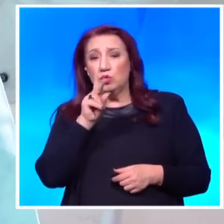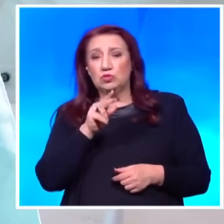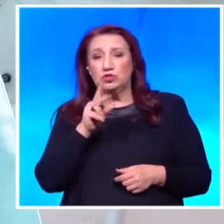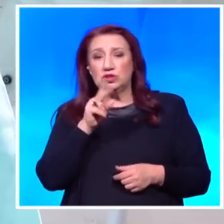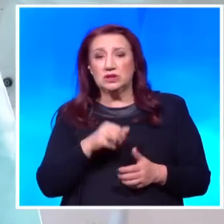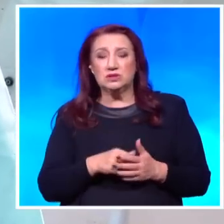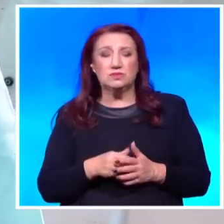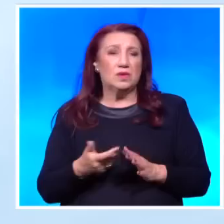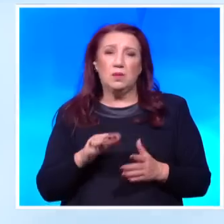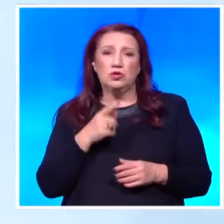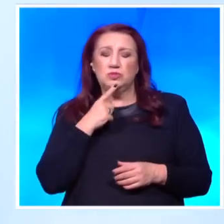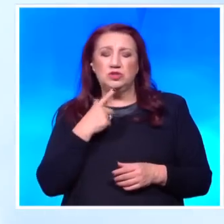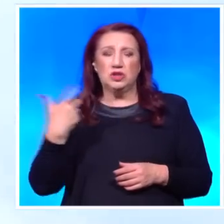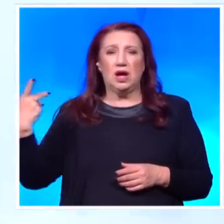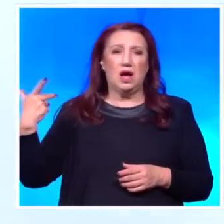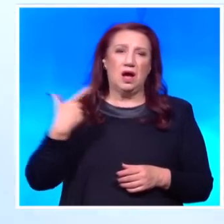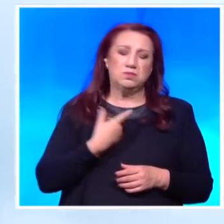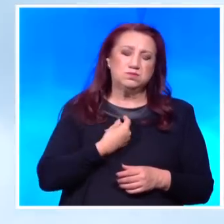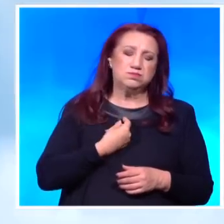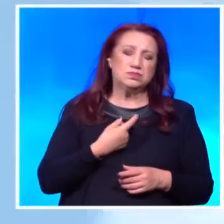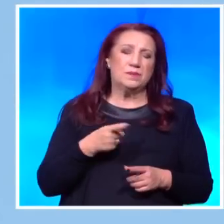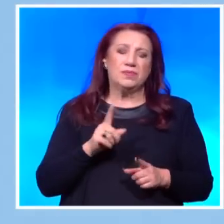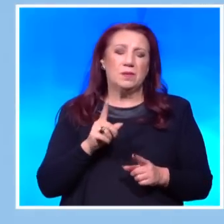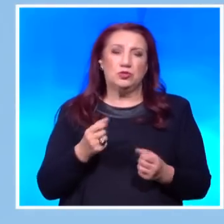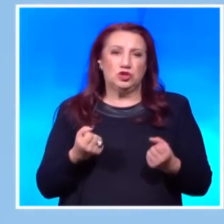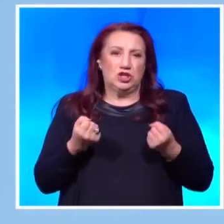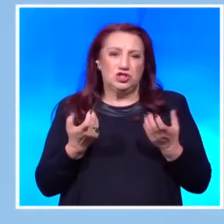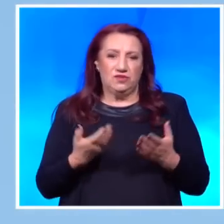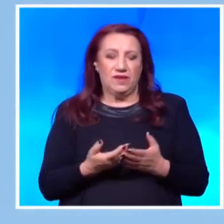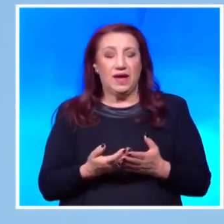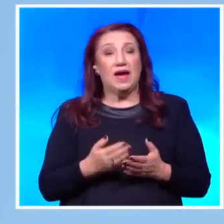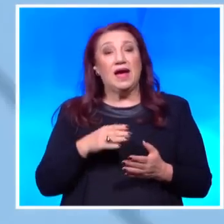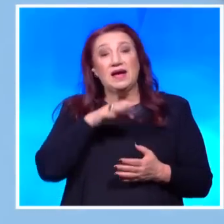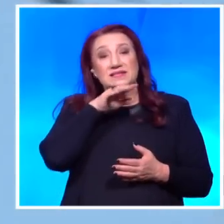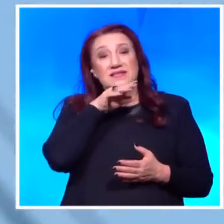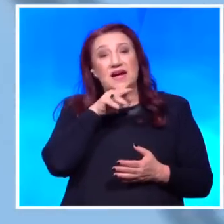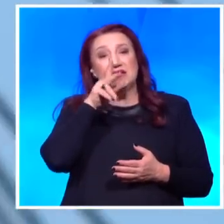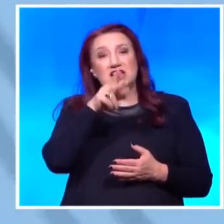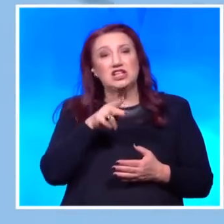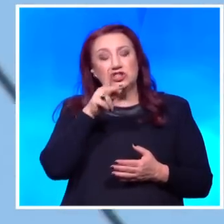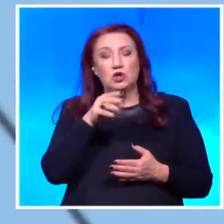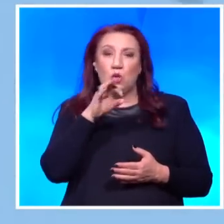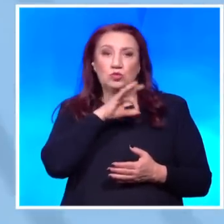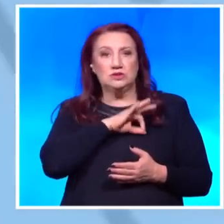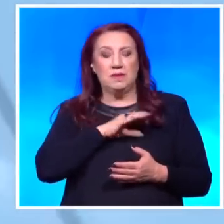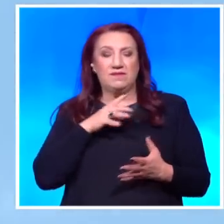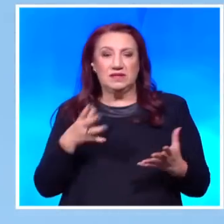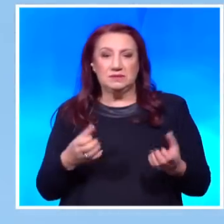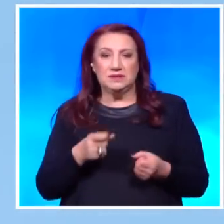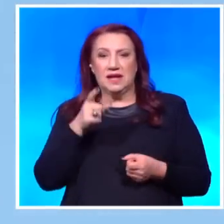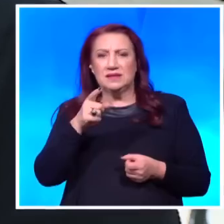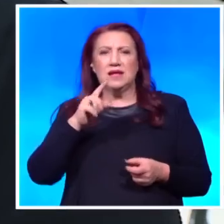би ще бъде евтаназирано. Драго и Драга успяват да се спасят. Ако те кръжаха над стълба и